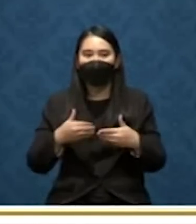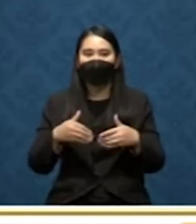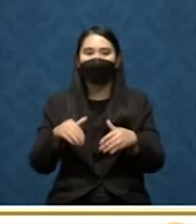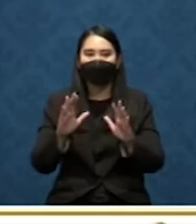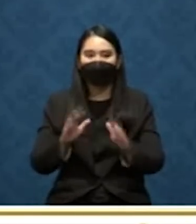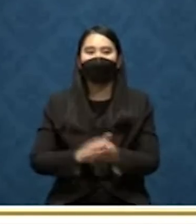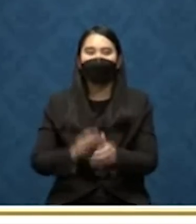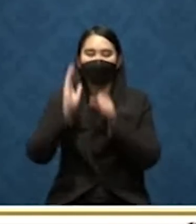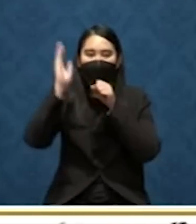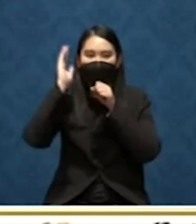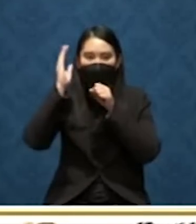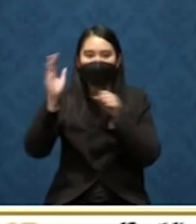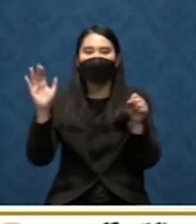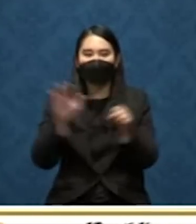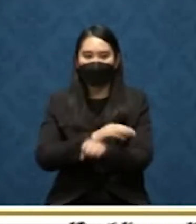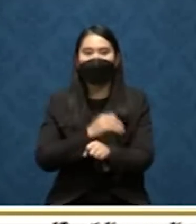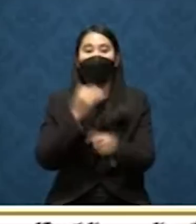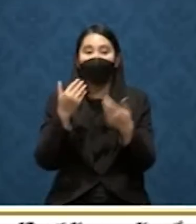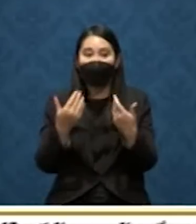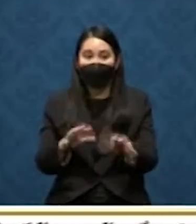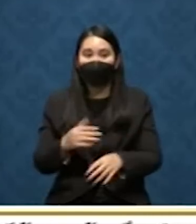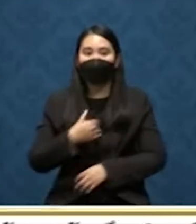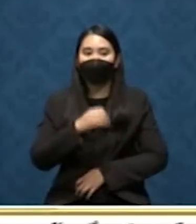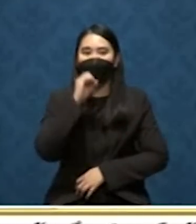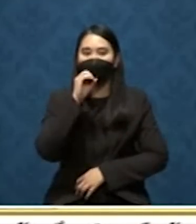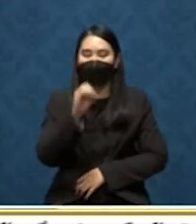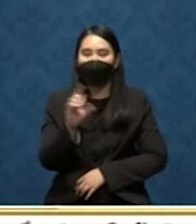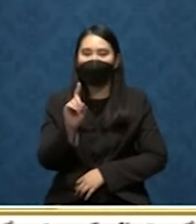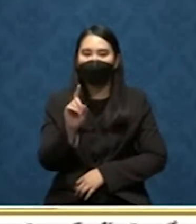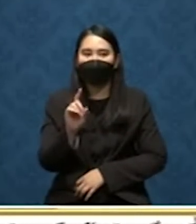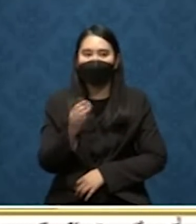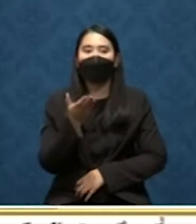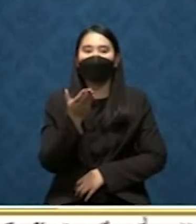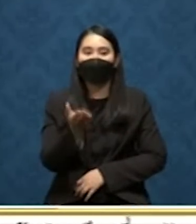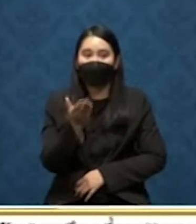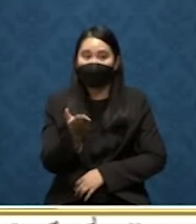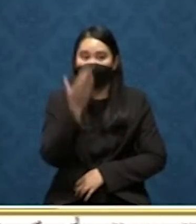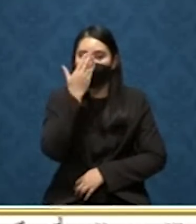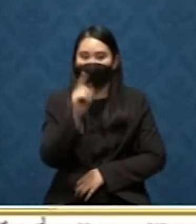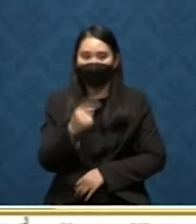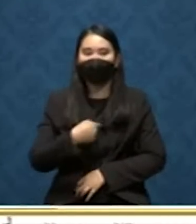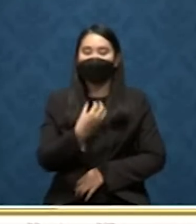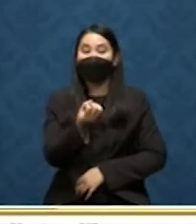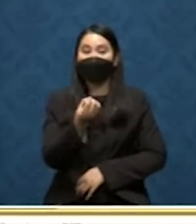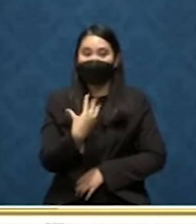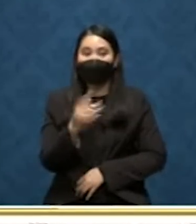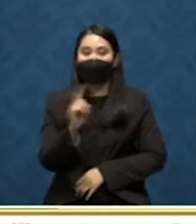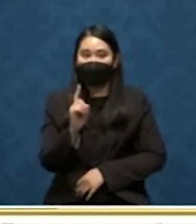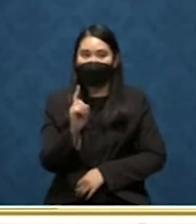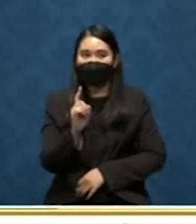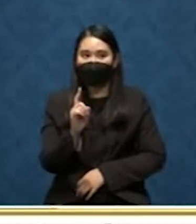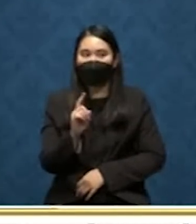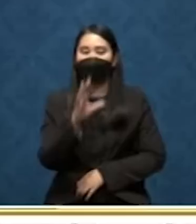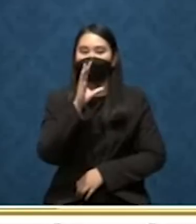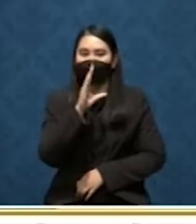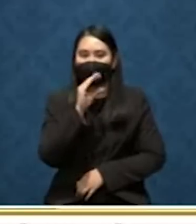ุรังศิมัเต็ที่มาแล้วนะครับแต่ผมขอเรื่องนี้เพระว่าท่านรัศิมันก็ยืนยนว่ามันเป็การ